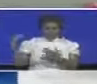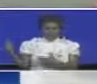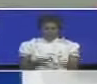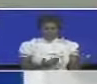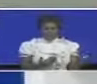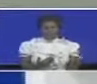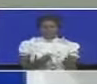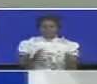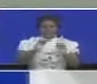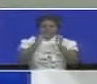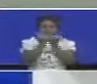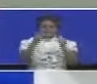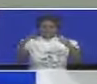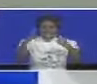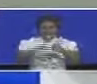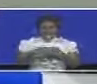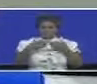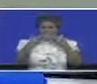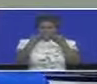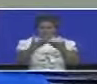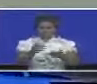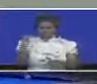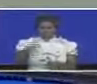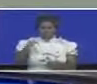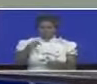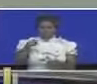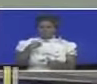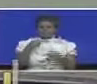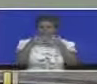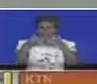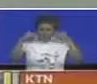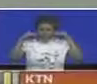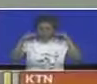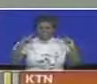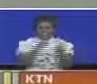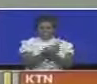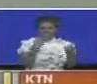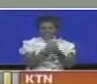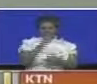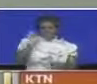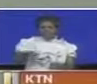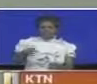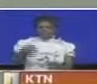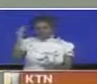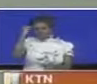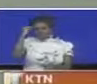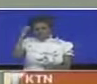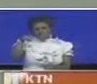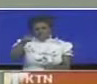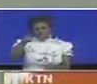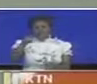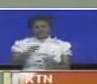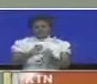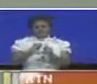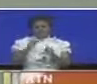Matokeo ya darasa la nane mwaka huu yametolewa hii leo na kuwapa tabasamu wanafunzi wa kike ambao mwaka huu wamewapiku wenzao